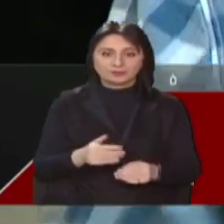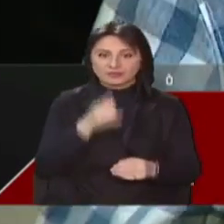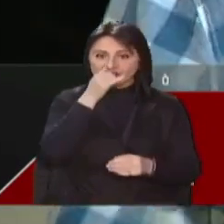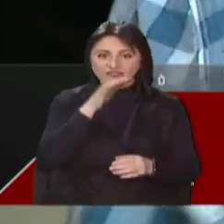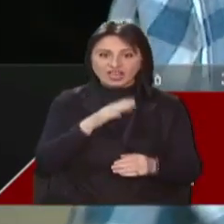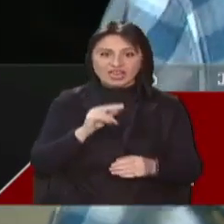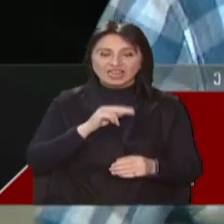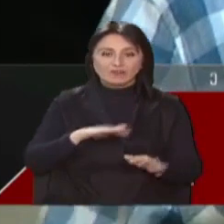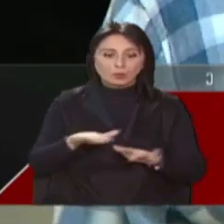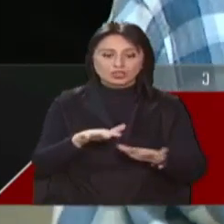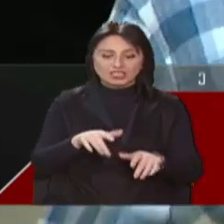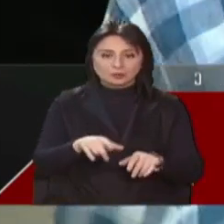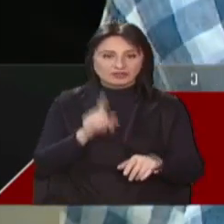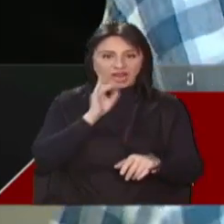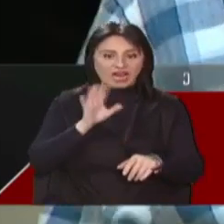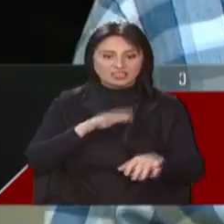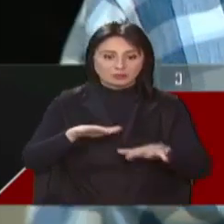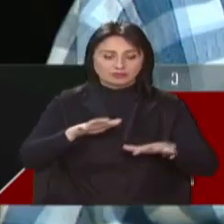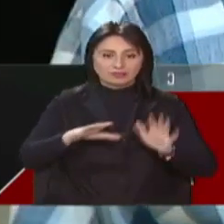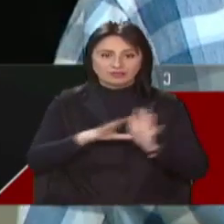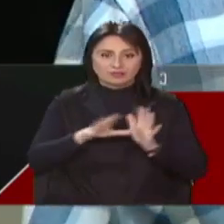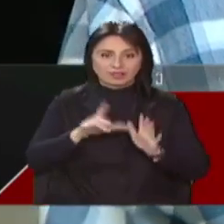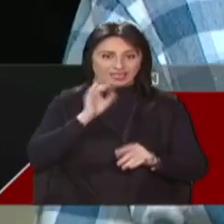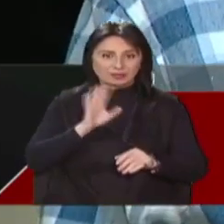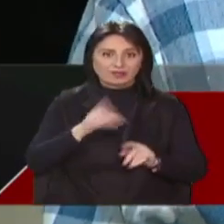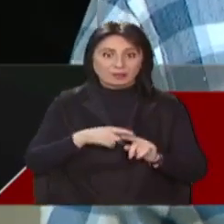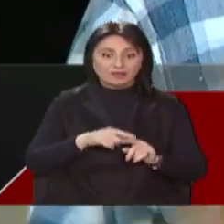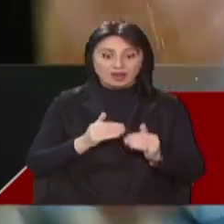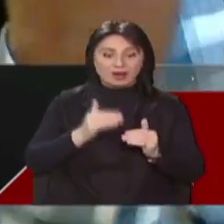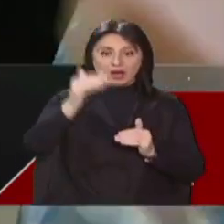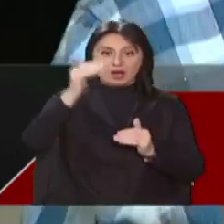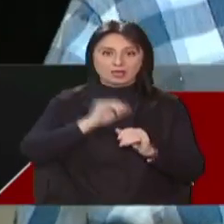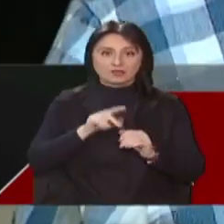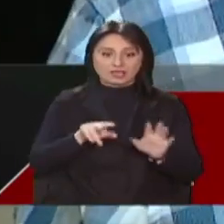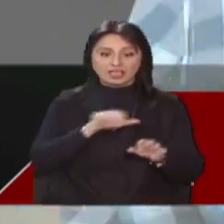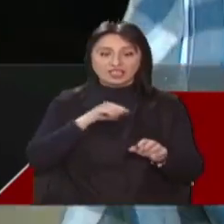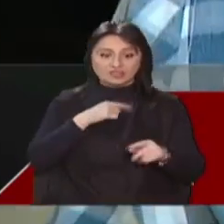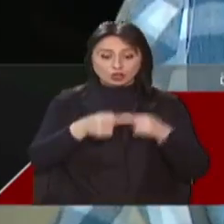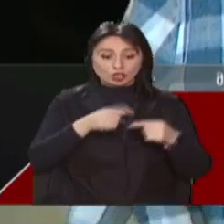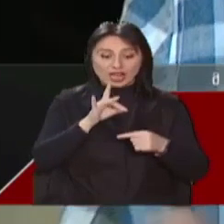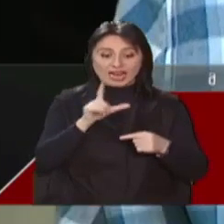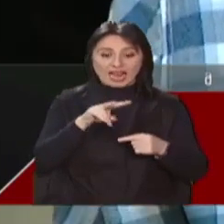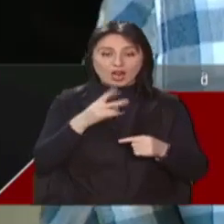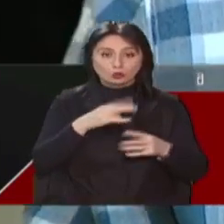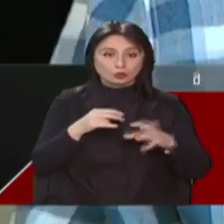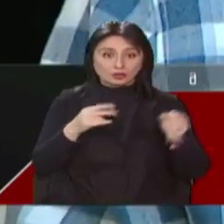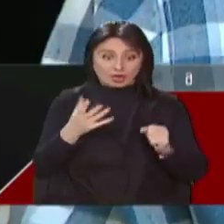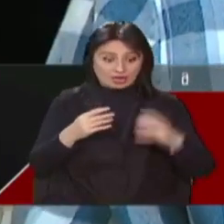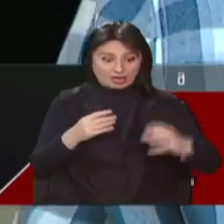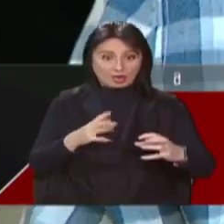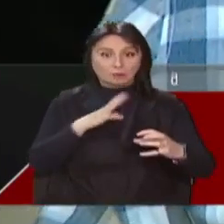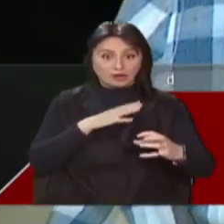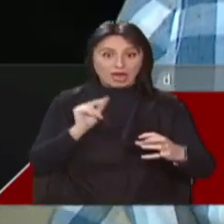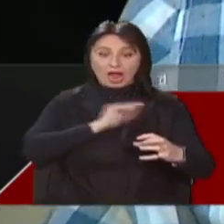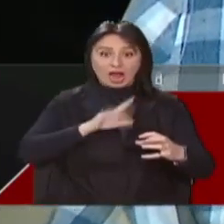veri funkcionirevs, skalši, aresi amo nebada, nu gamo. Varam, armidis madamde, es gatišams manamde. Tu isi ko daakenes da